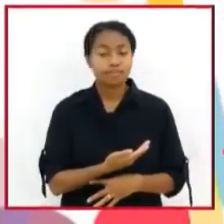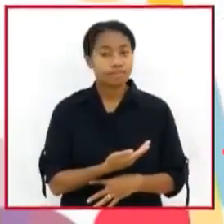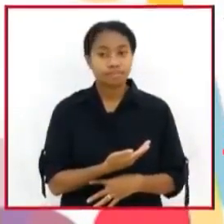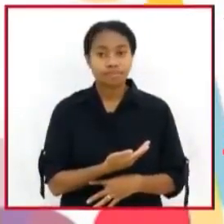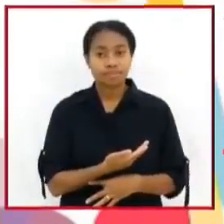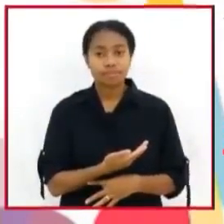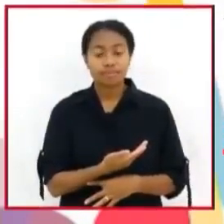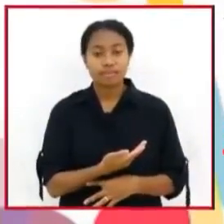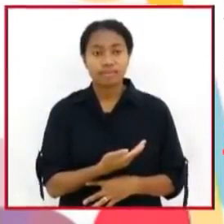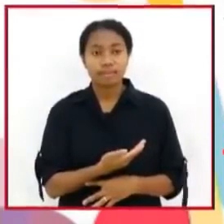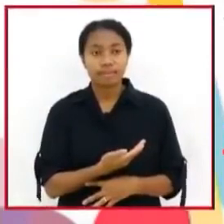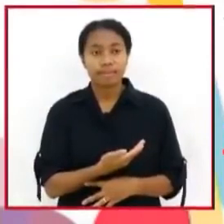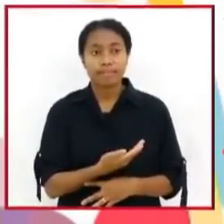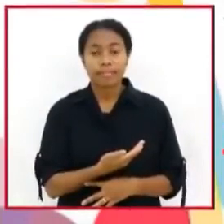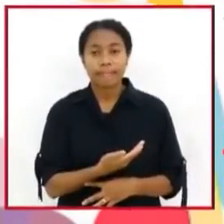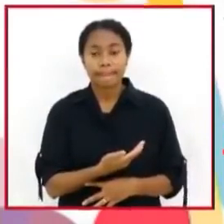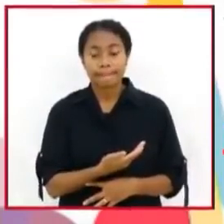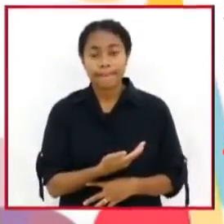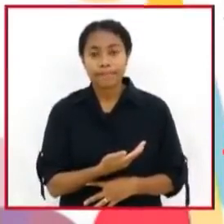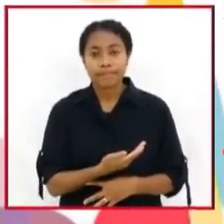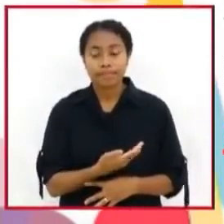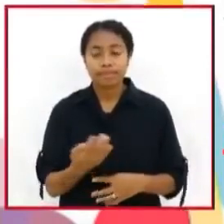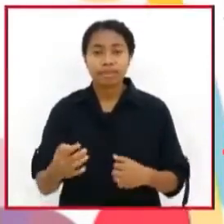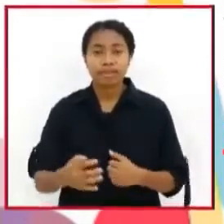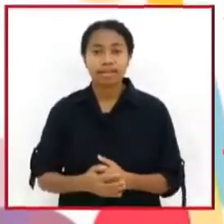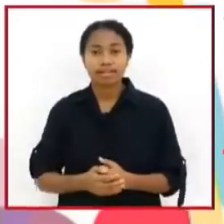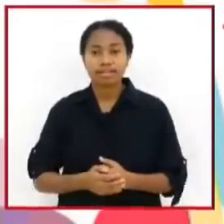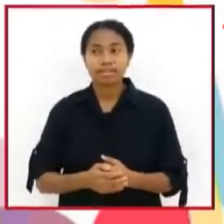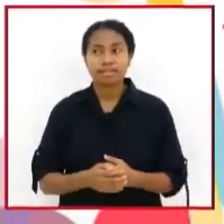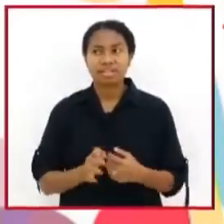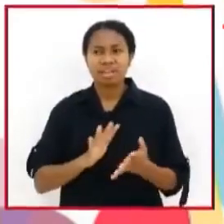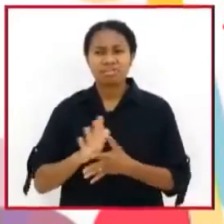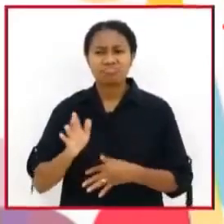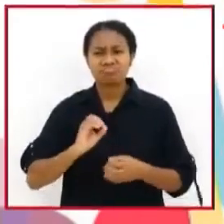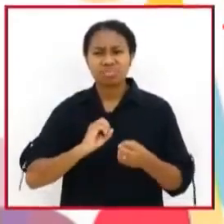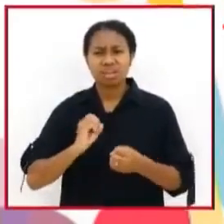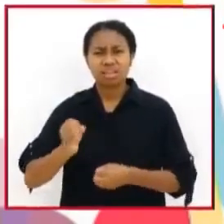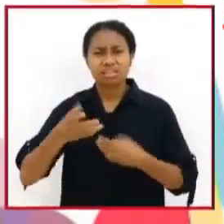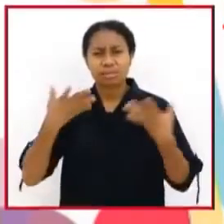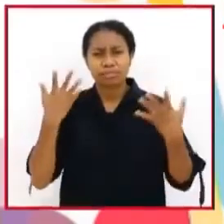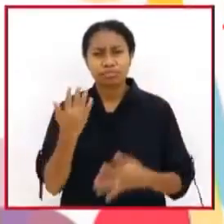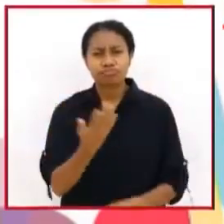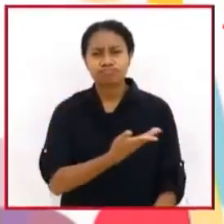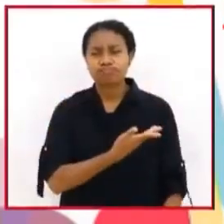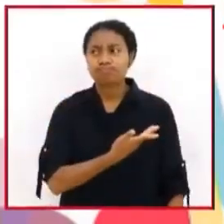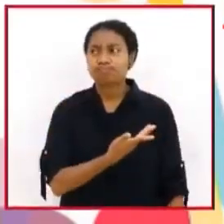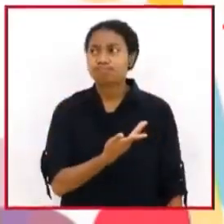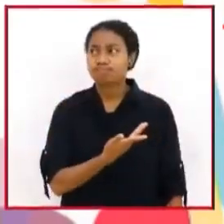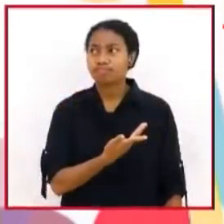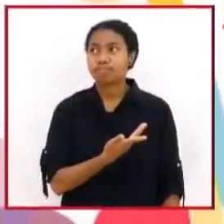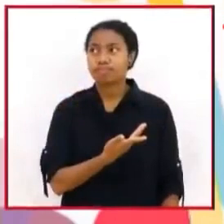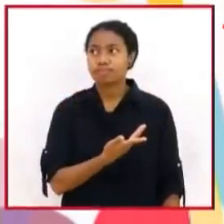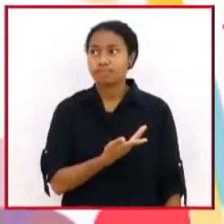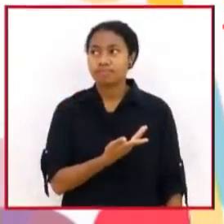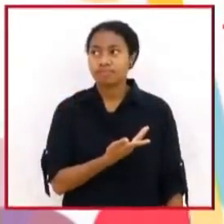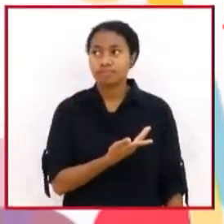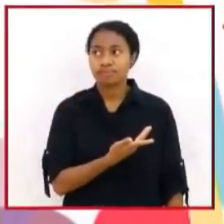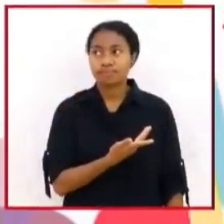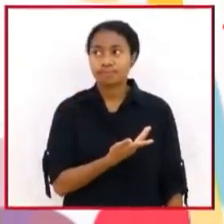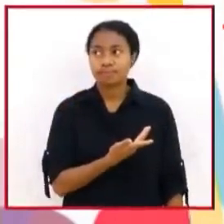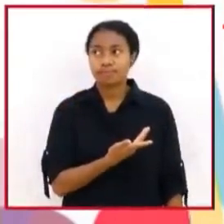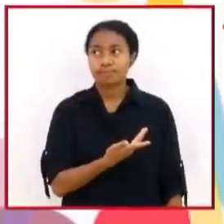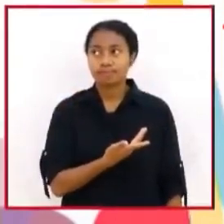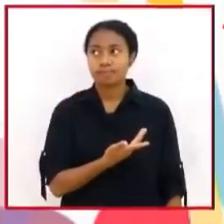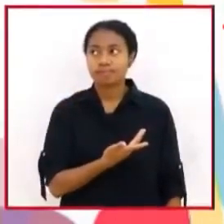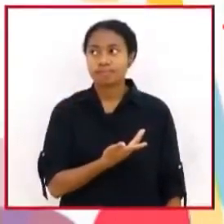Engkau adalah anak Allah lalu ia dengan keras melarang mereka dan tidak memperbolehkan mereka berbicara